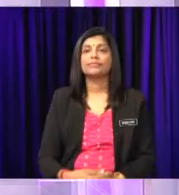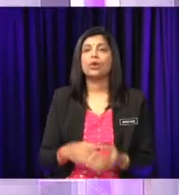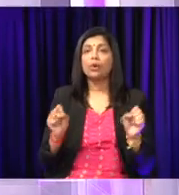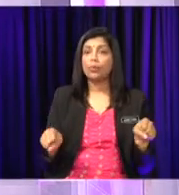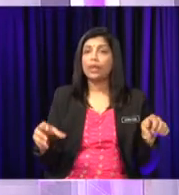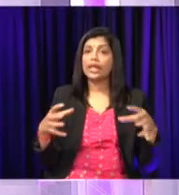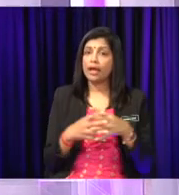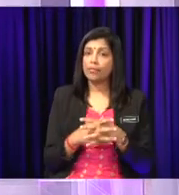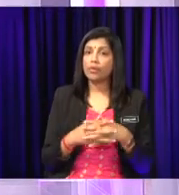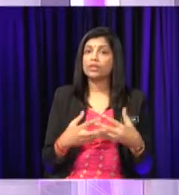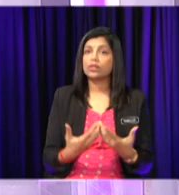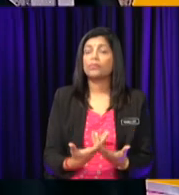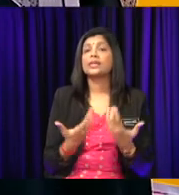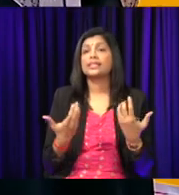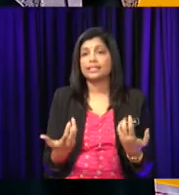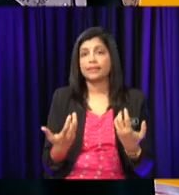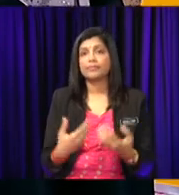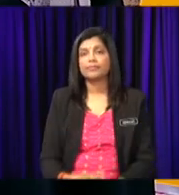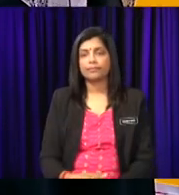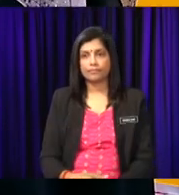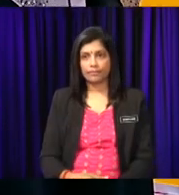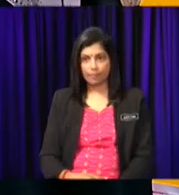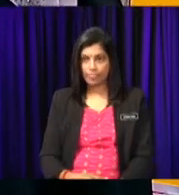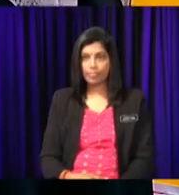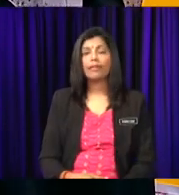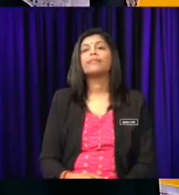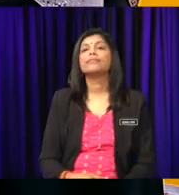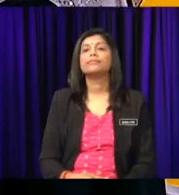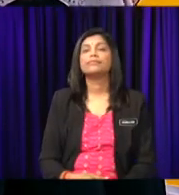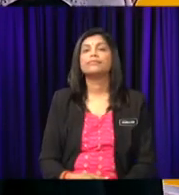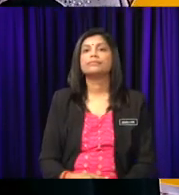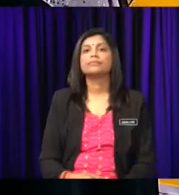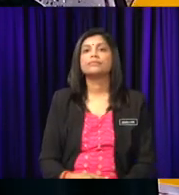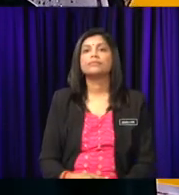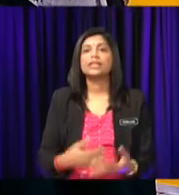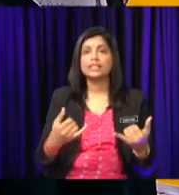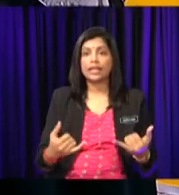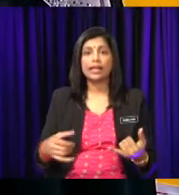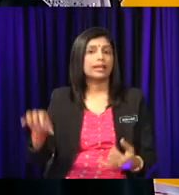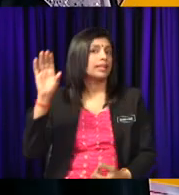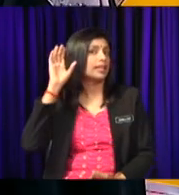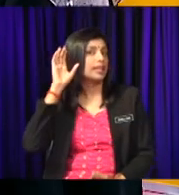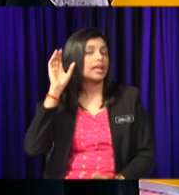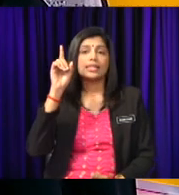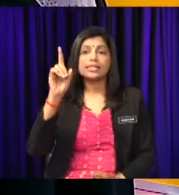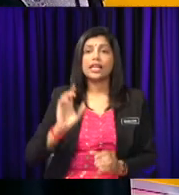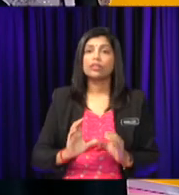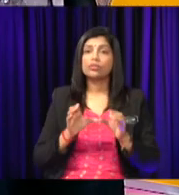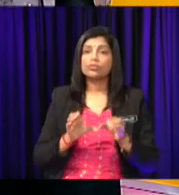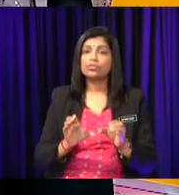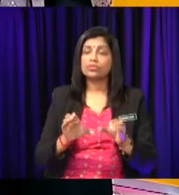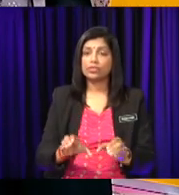baik kita coba dengan satu cara bacaan mekanis yang akan